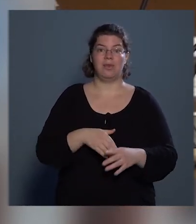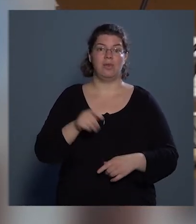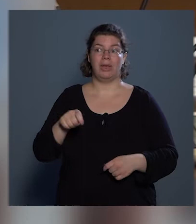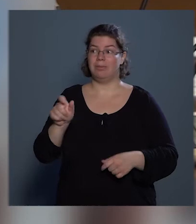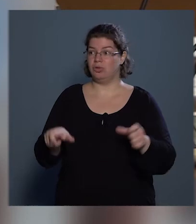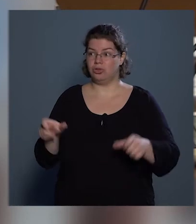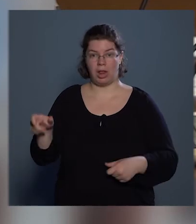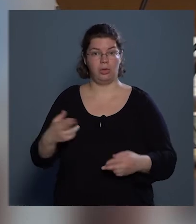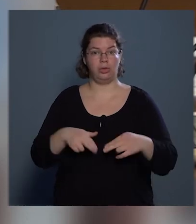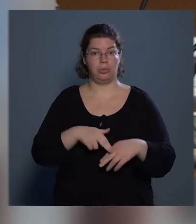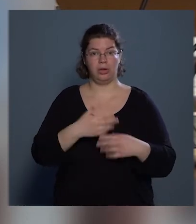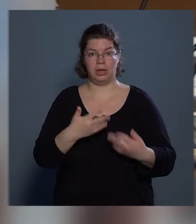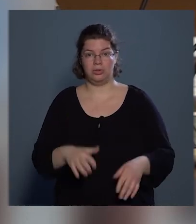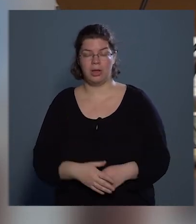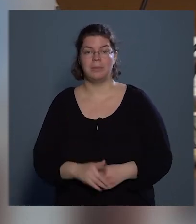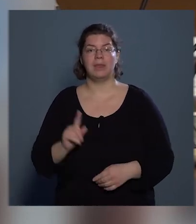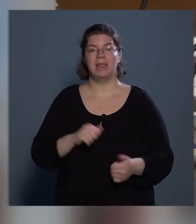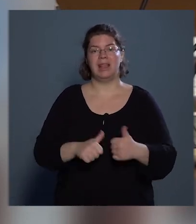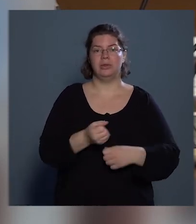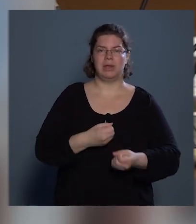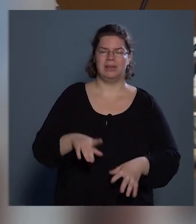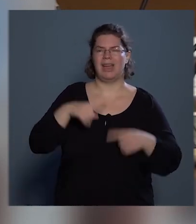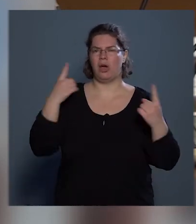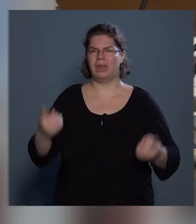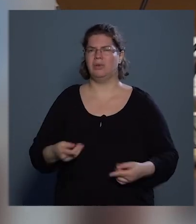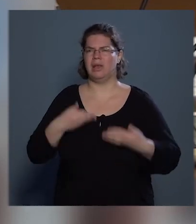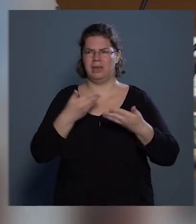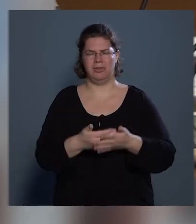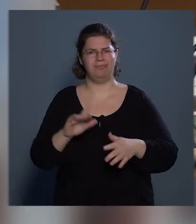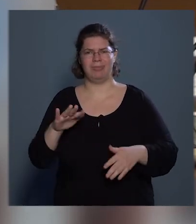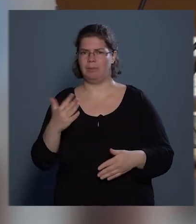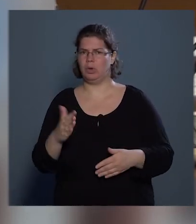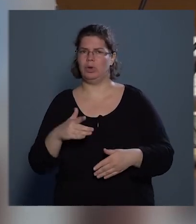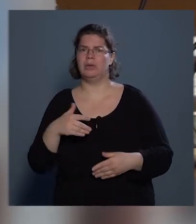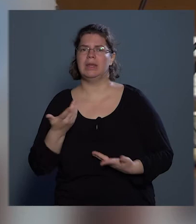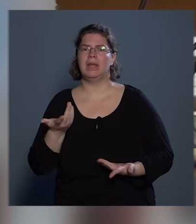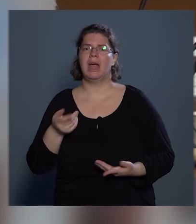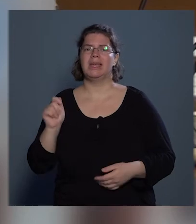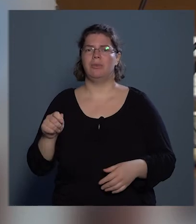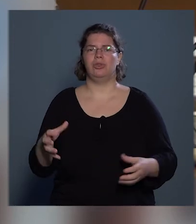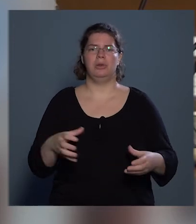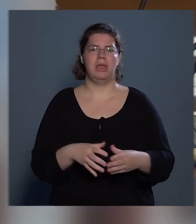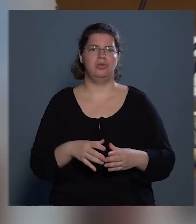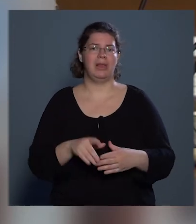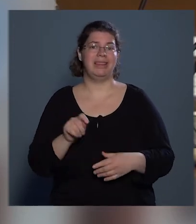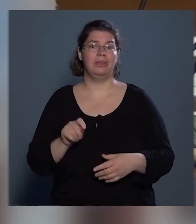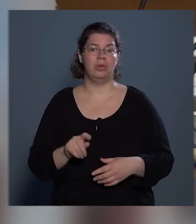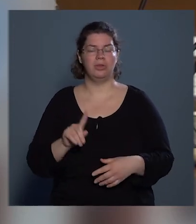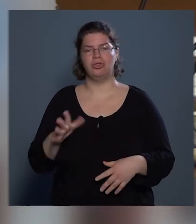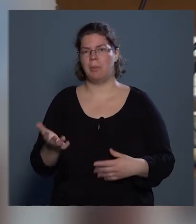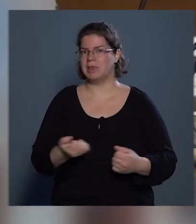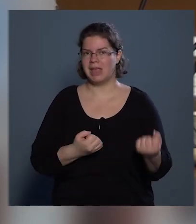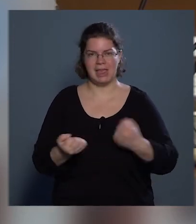sem. Az előterjesztés, de leginkább a határozati javaslat nem tükrözi a képviselőtestületi döntéseket, sem az